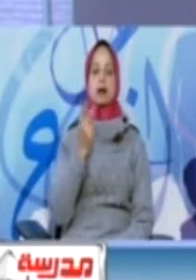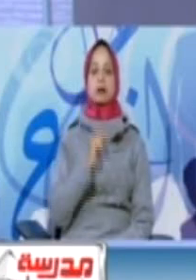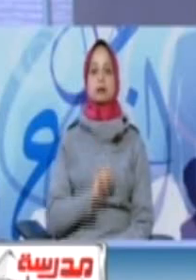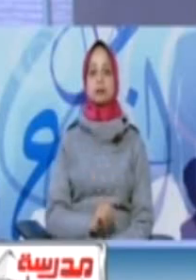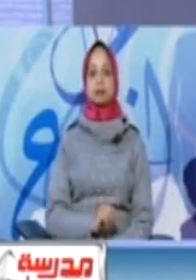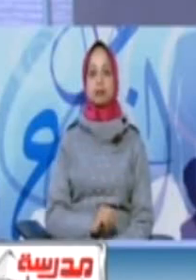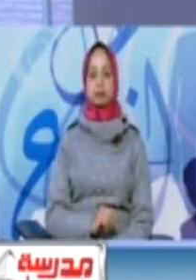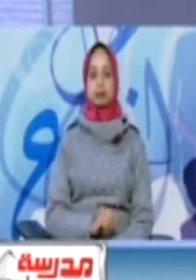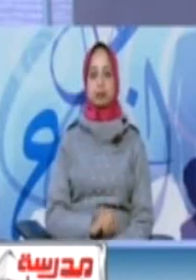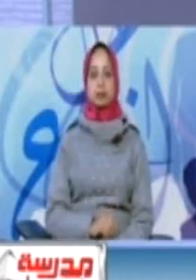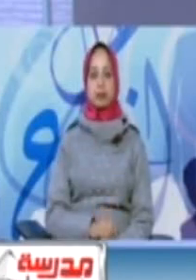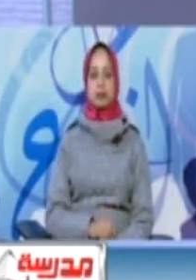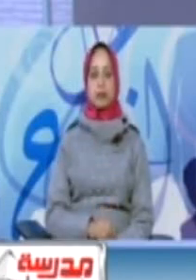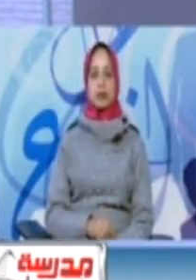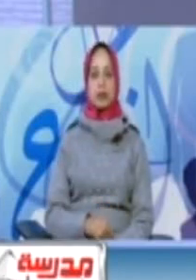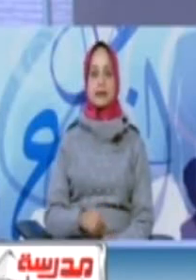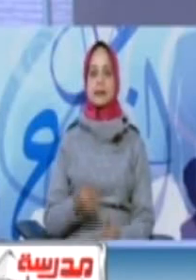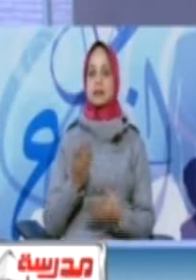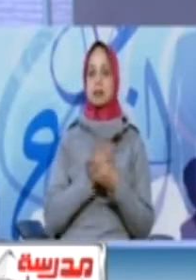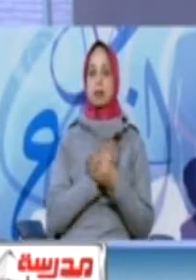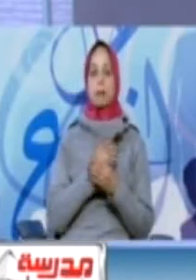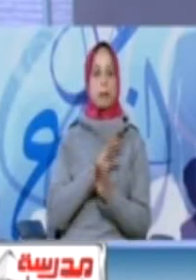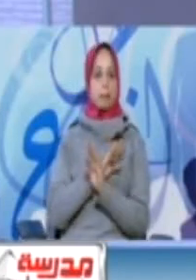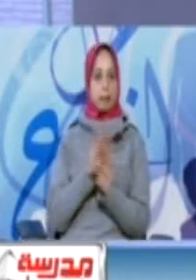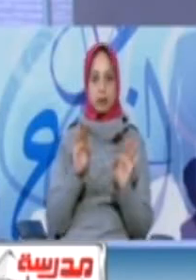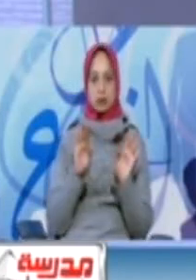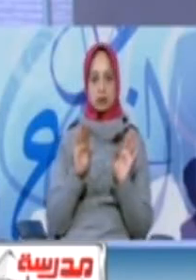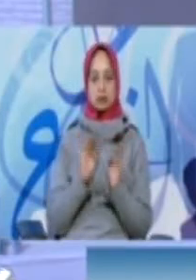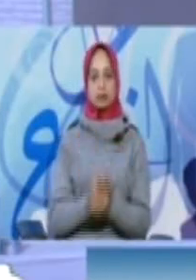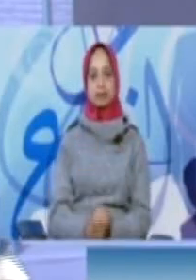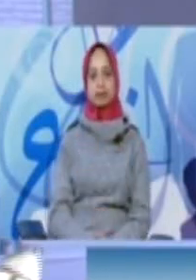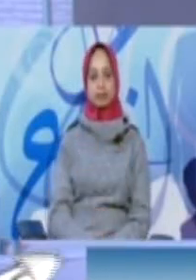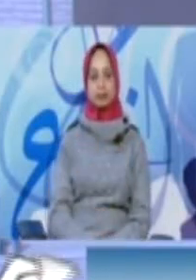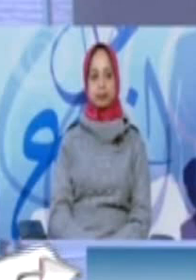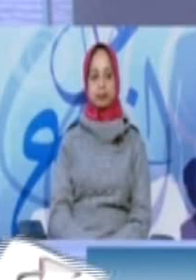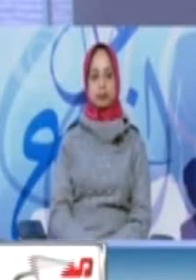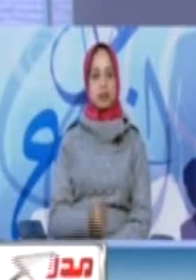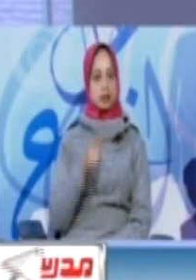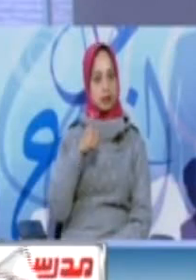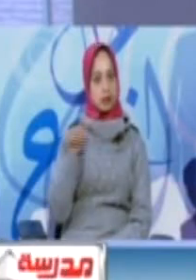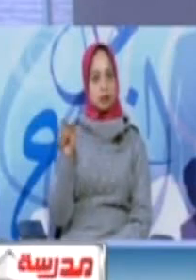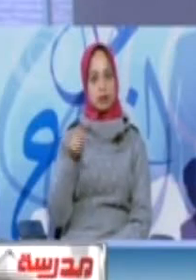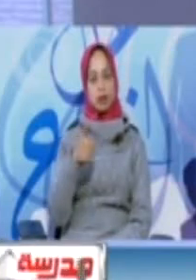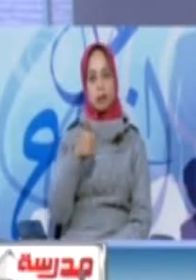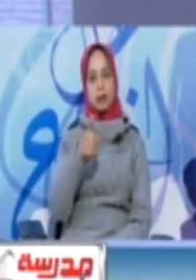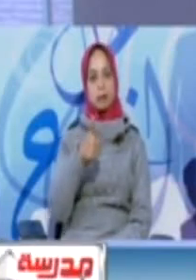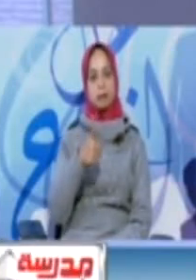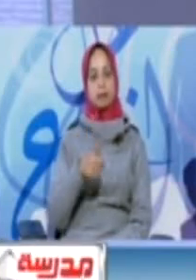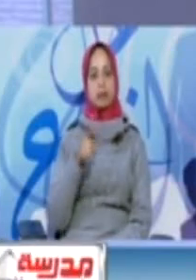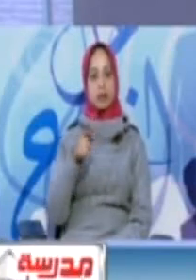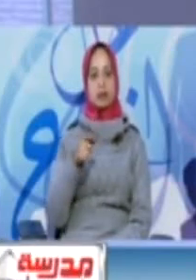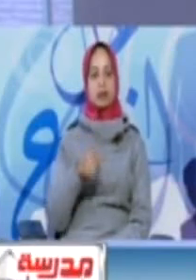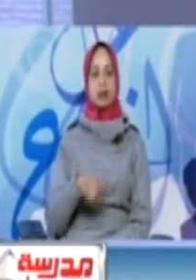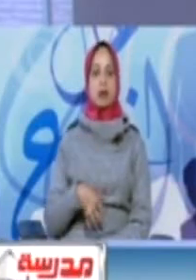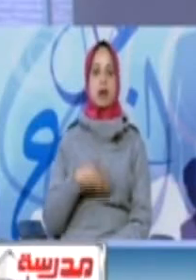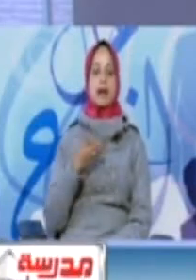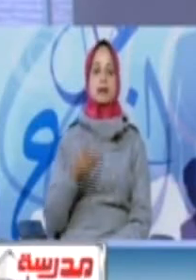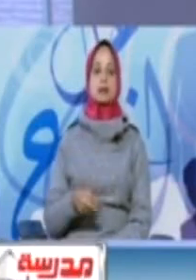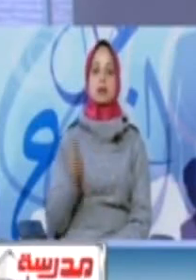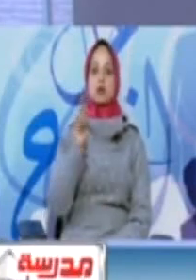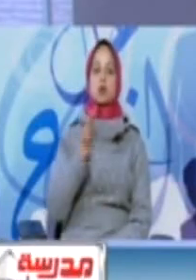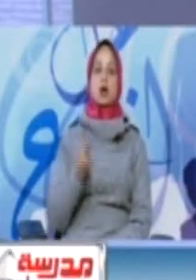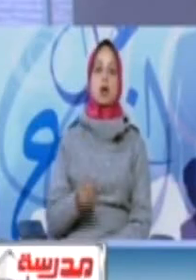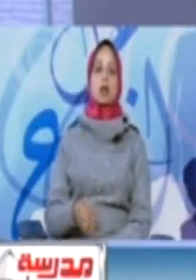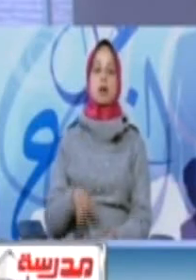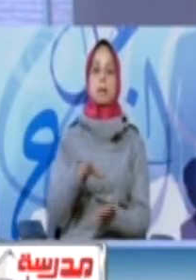لا لا، خدت الاسباب بس بتاعت. الاسباب بتاعت ثورة يوليو؟ اه. طيب تمام. يعني انت عايز سؤال من اول المنهج خالص.